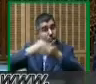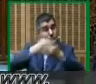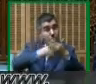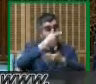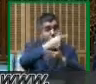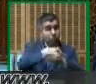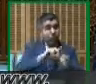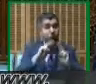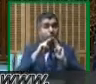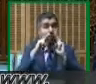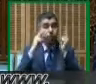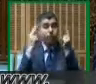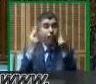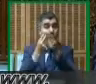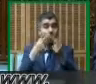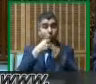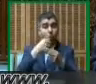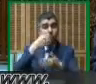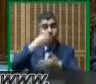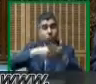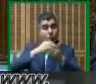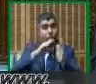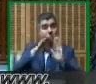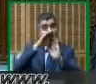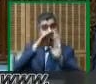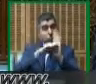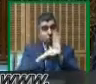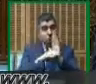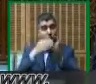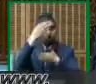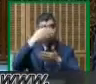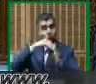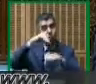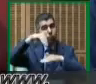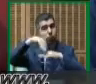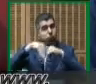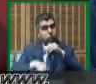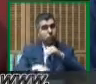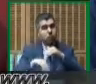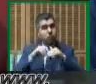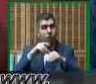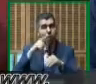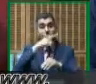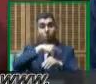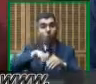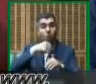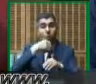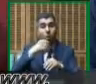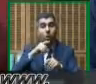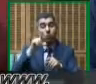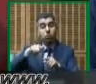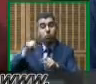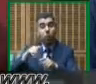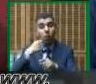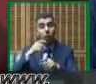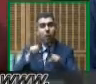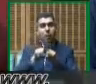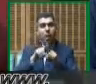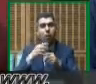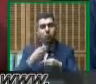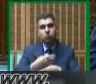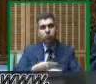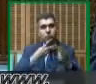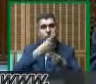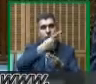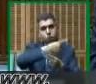والدولية ما زالت تصنف المغرب في مراتب متدنية. هل لكم أن توضحوا لنا سبب ذلك دون